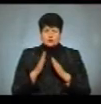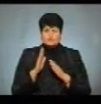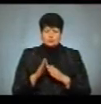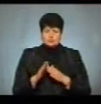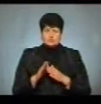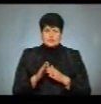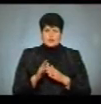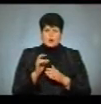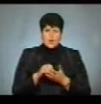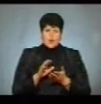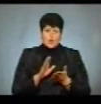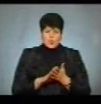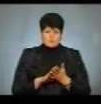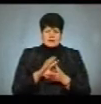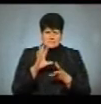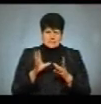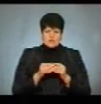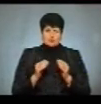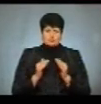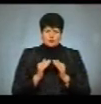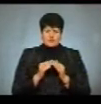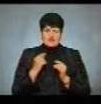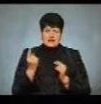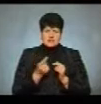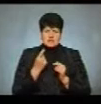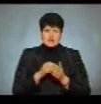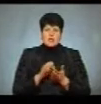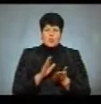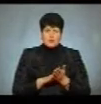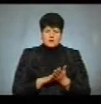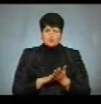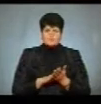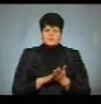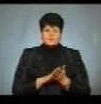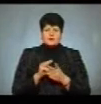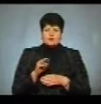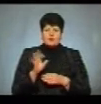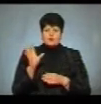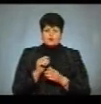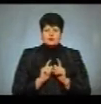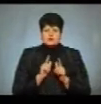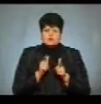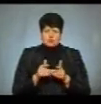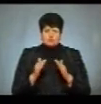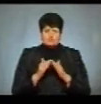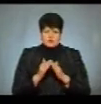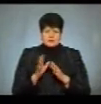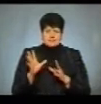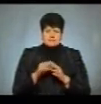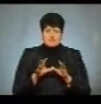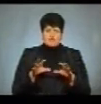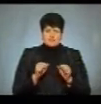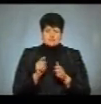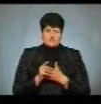комерційний облік, тобто загальнобудинковий лічильник обліку, то все, що зайшло в будинок, фактично співвласники